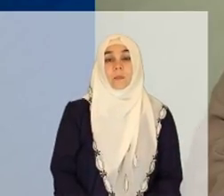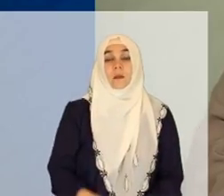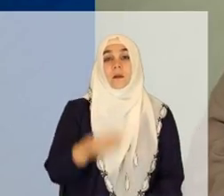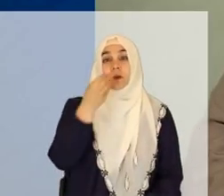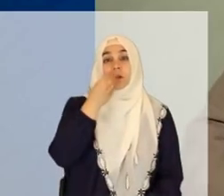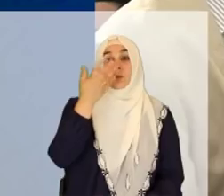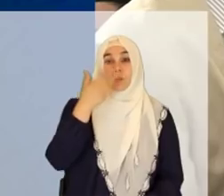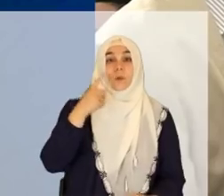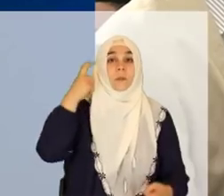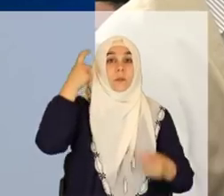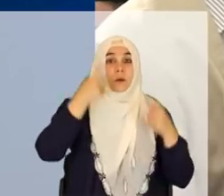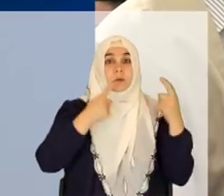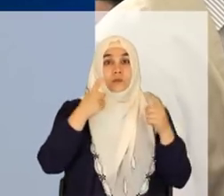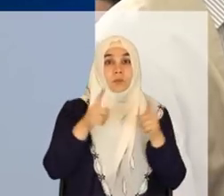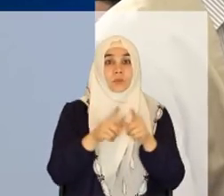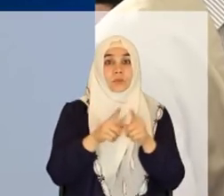onu yeb mast bo'lib qolar ekan mol.